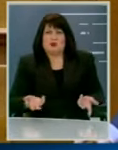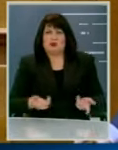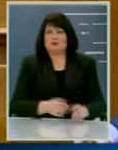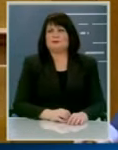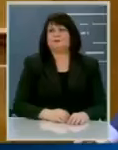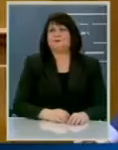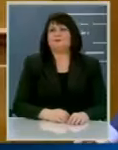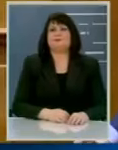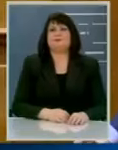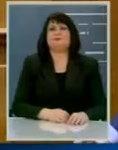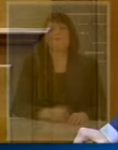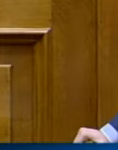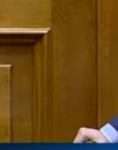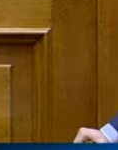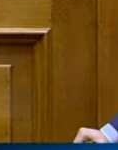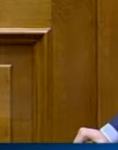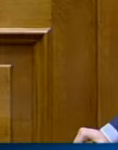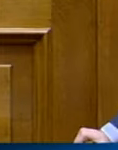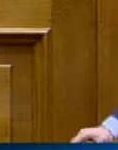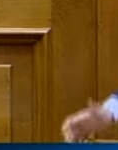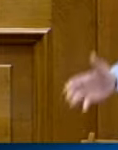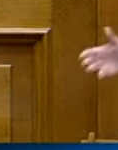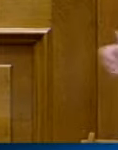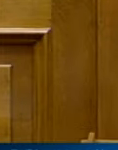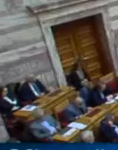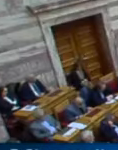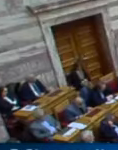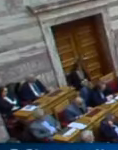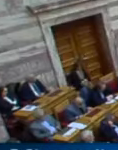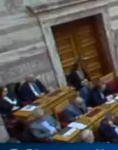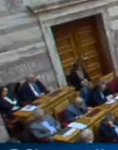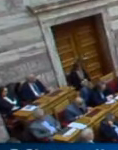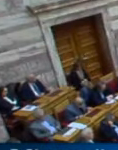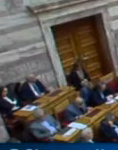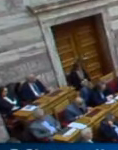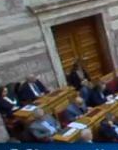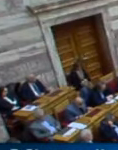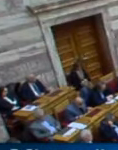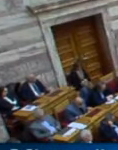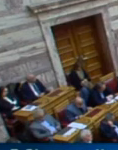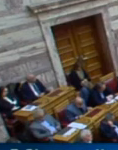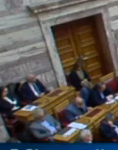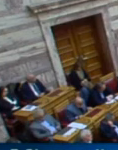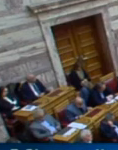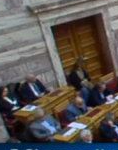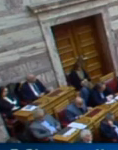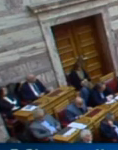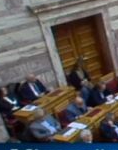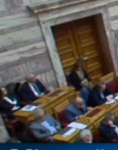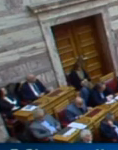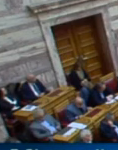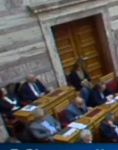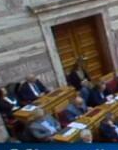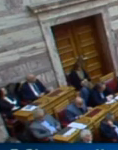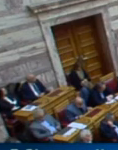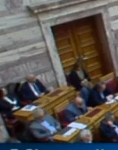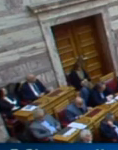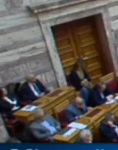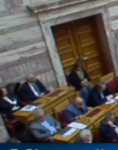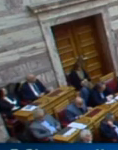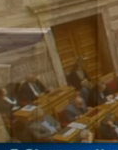Αλλά τα ερωτήματα, ξέρετε, είναι ρητορικά. Αυτό που θέλετε και το γνωρίζουν όλοι